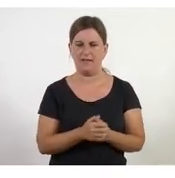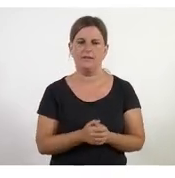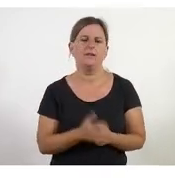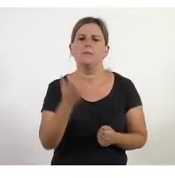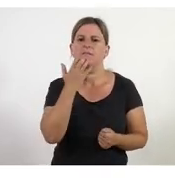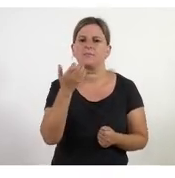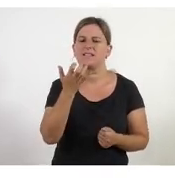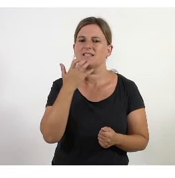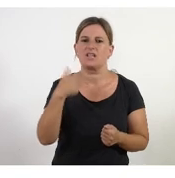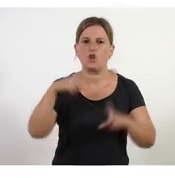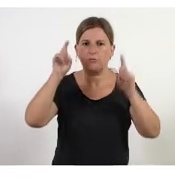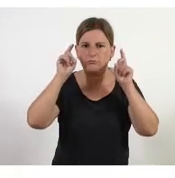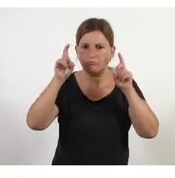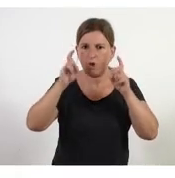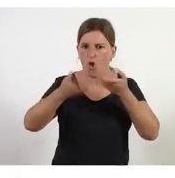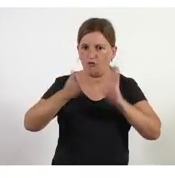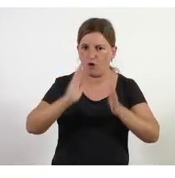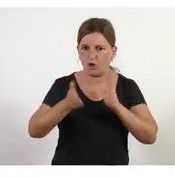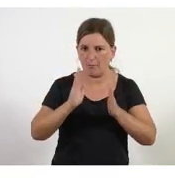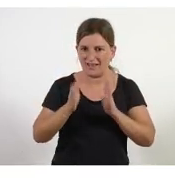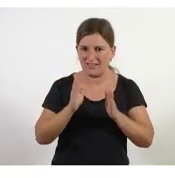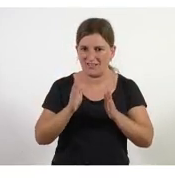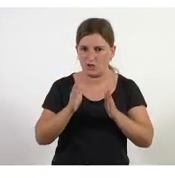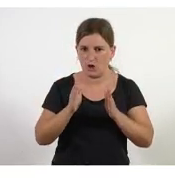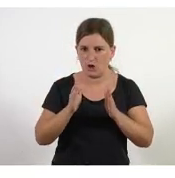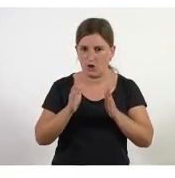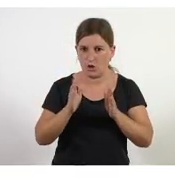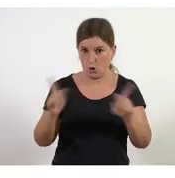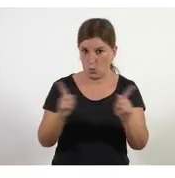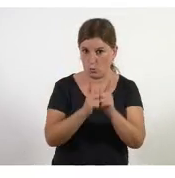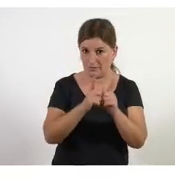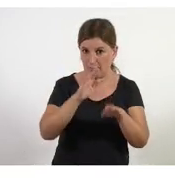recomanat un pla de formació express per a alguna entitat,